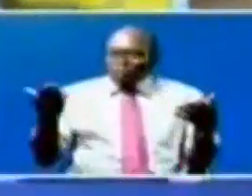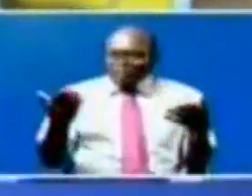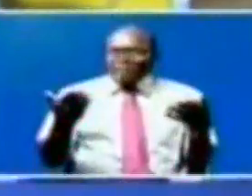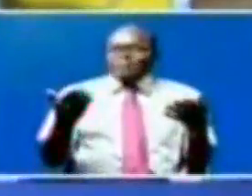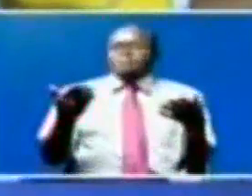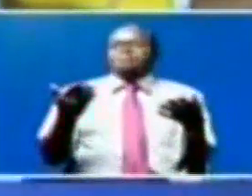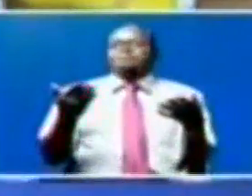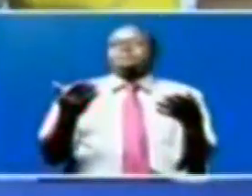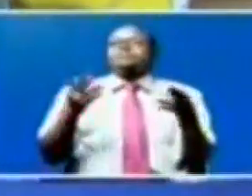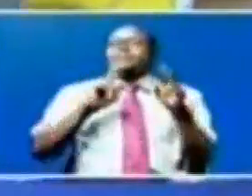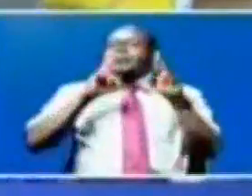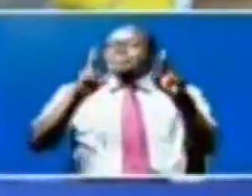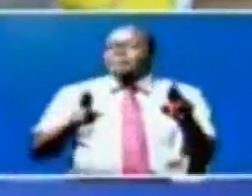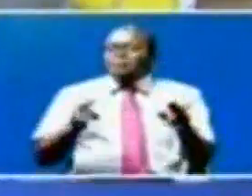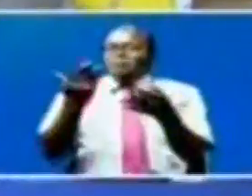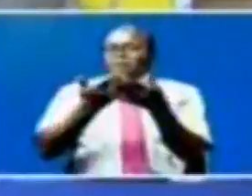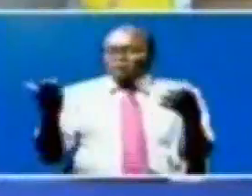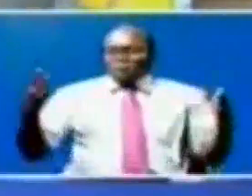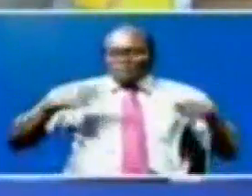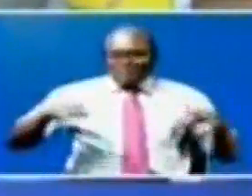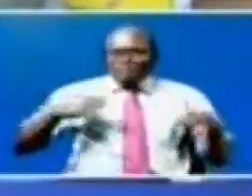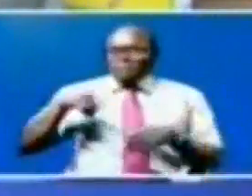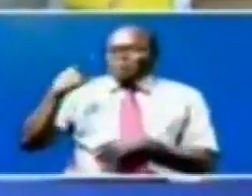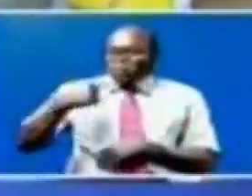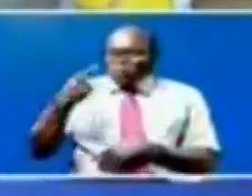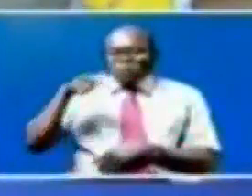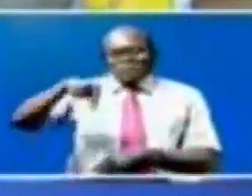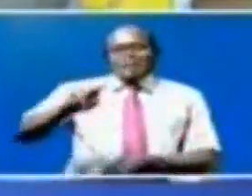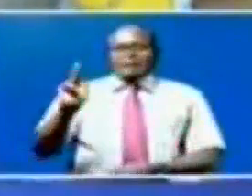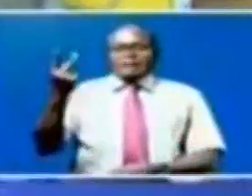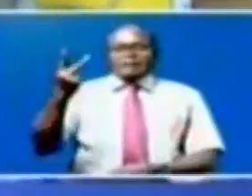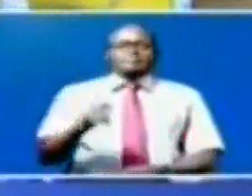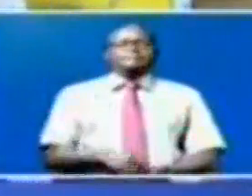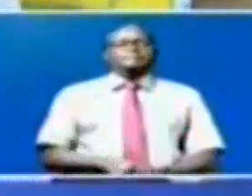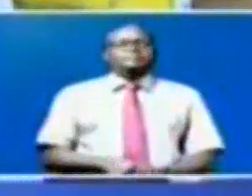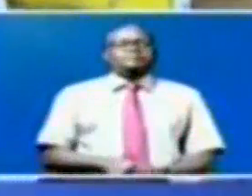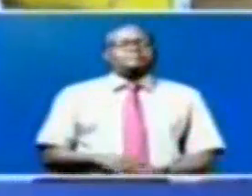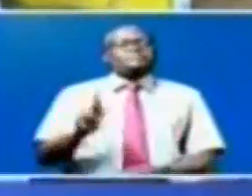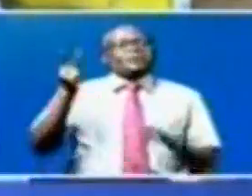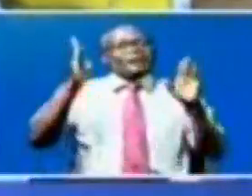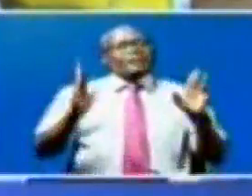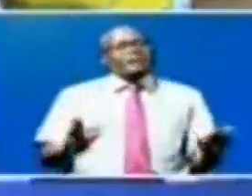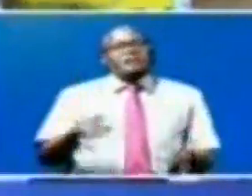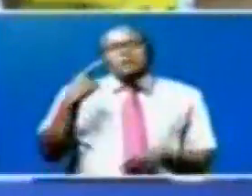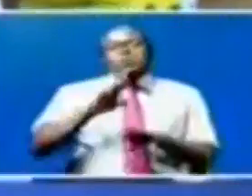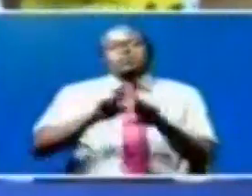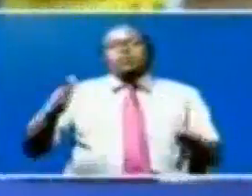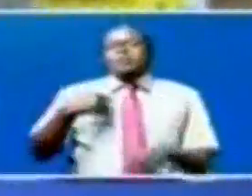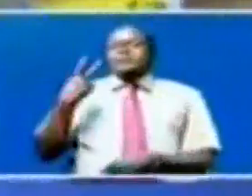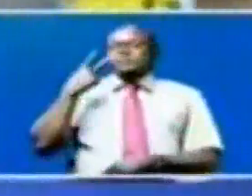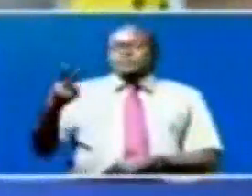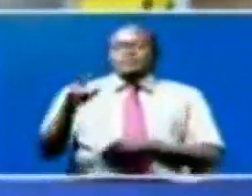mamba, wanazipokea kutoka kwa watu ambao wako hapa Kenya, watu ambao hawataki kuona